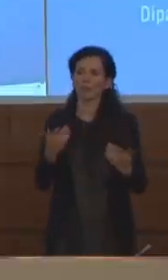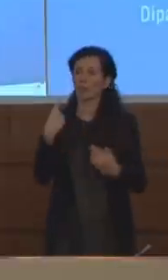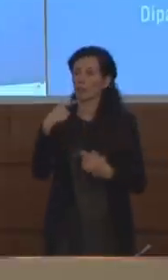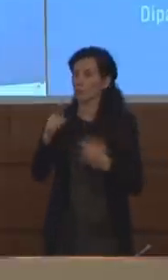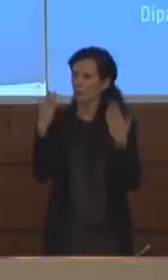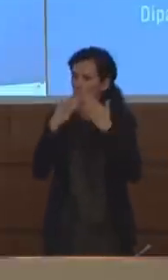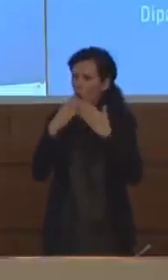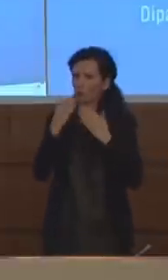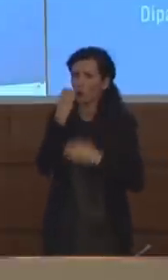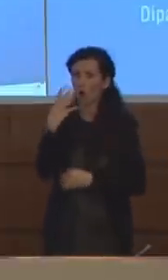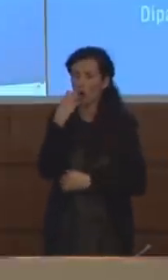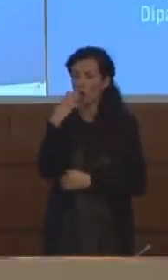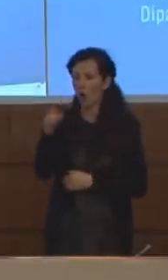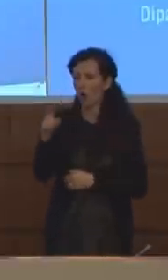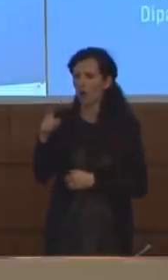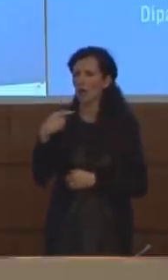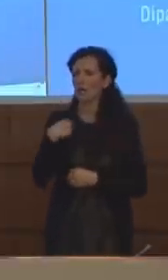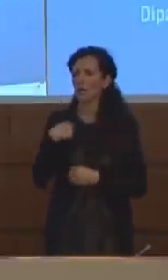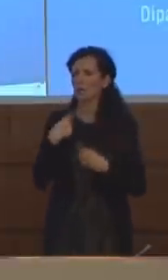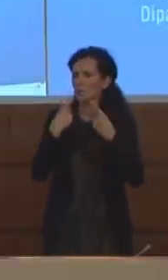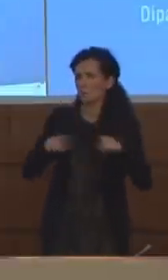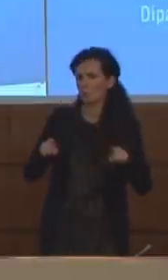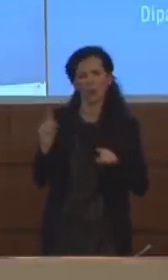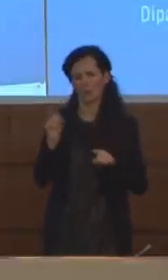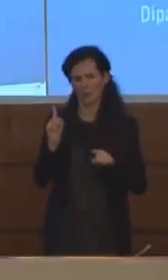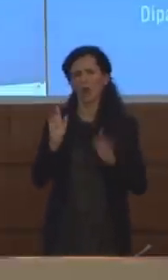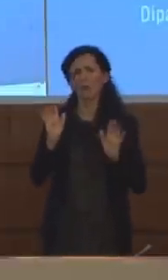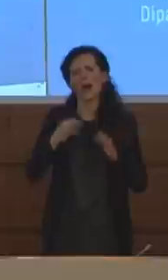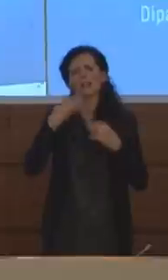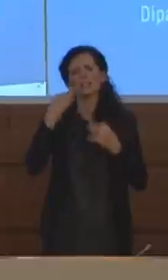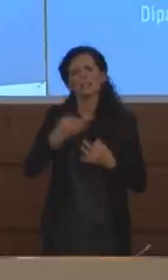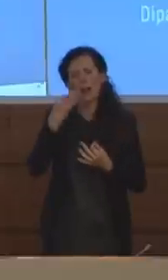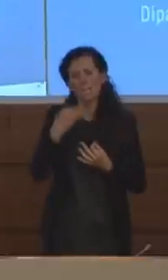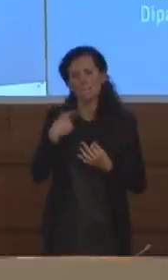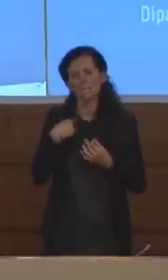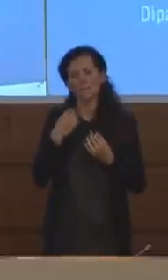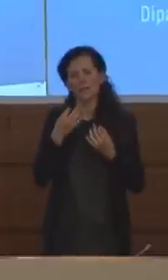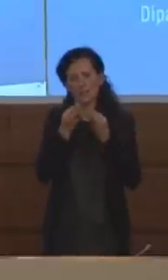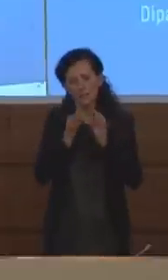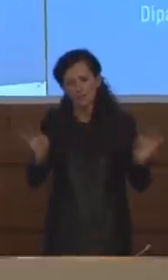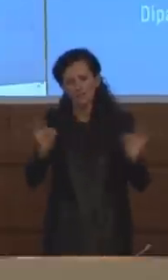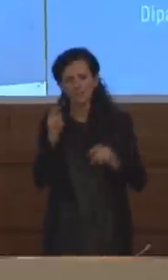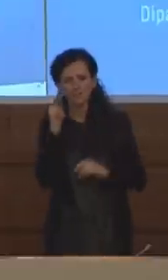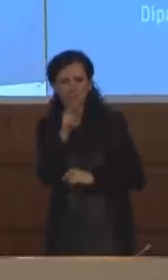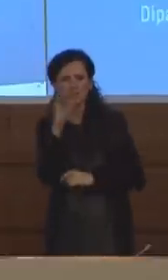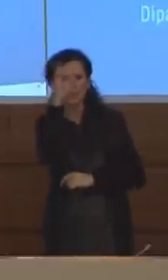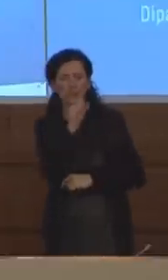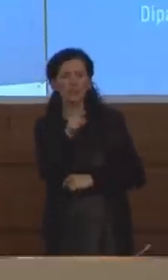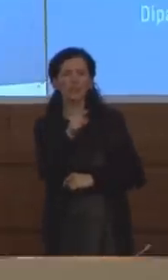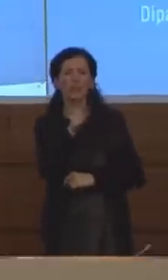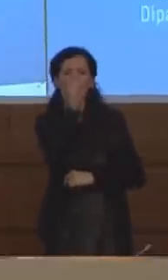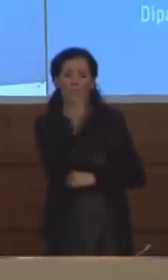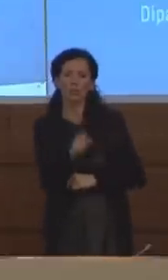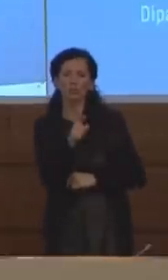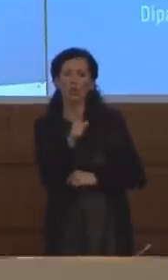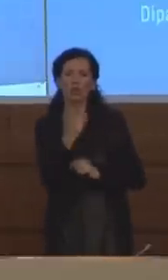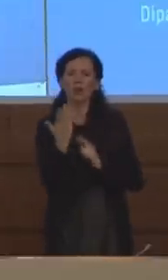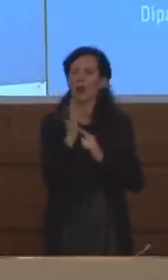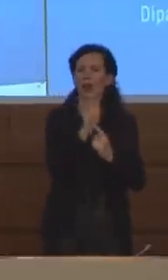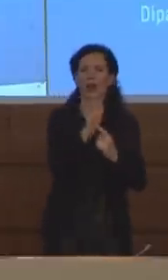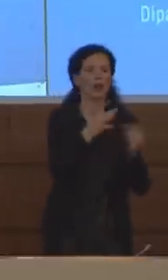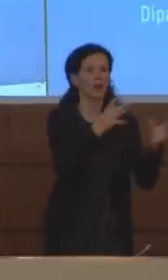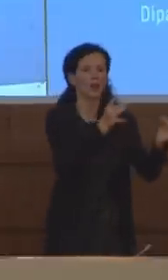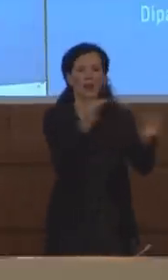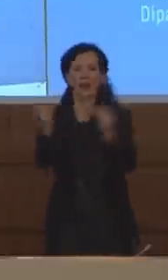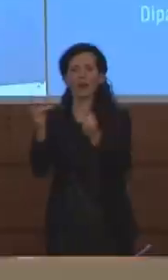la rimane sempre molto determinante la quantità tipo di esposizione la probabilità di esposizione non si può